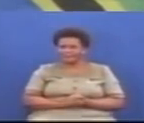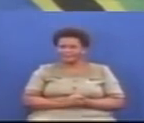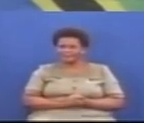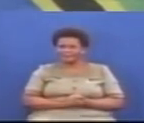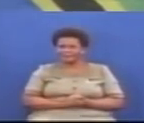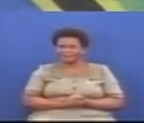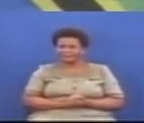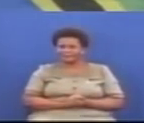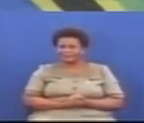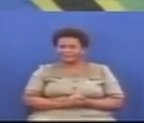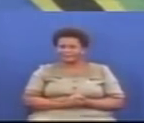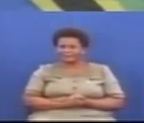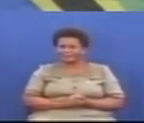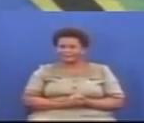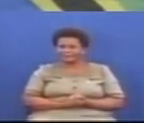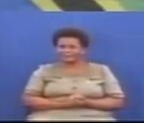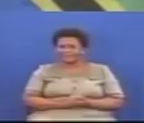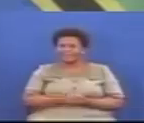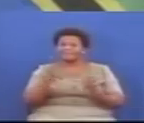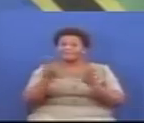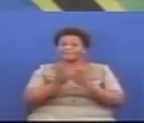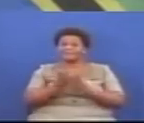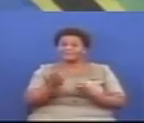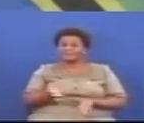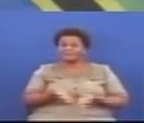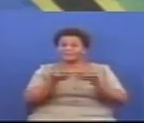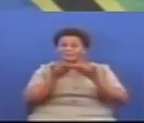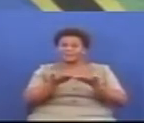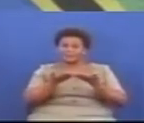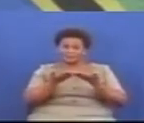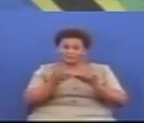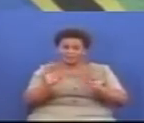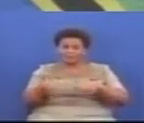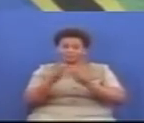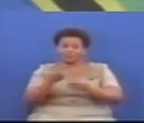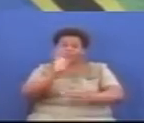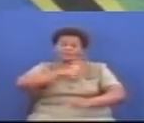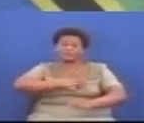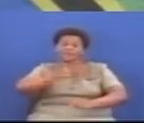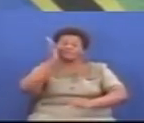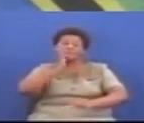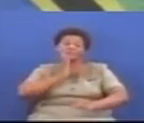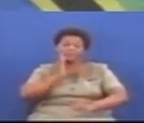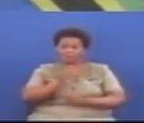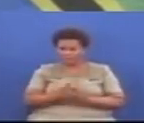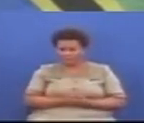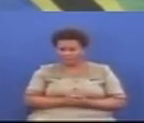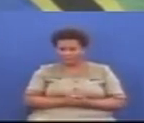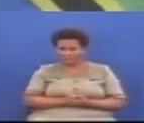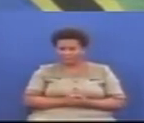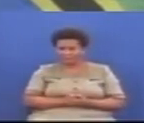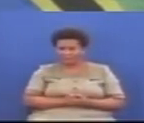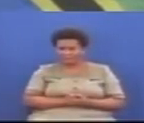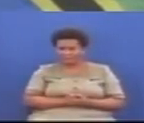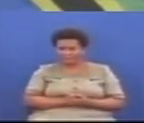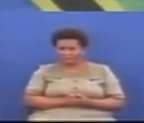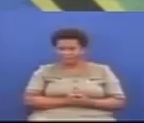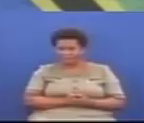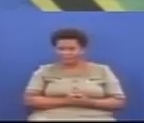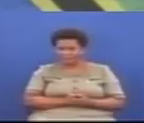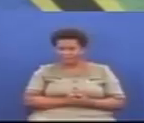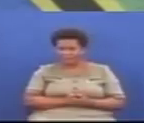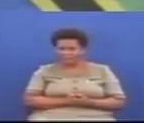imesaidia sana kuleta ajira kwa vijana wa taifa letu la Tanzania. Mheshimiwa